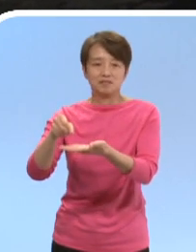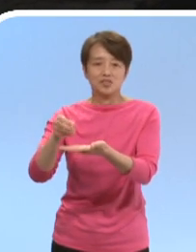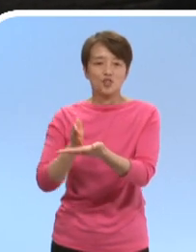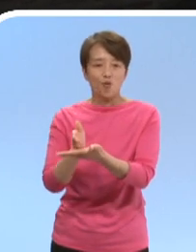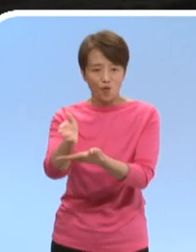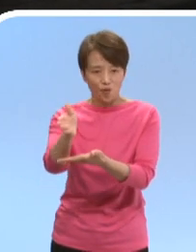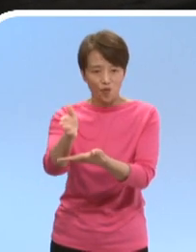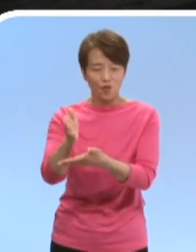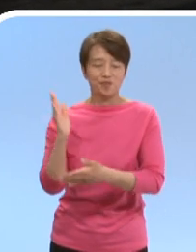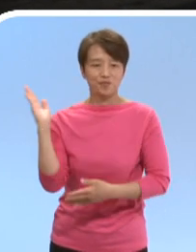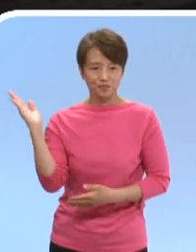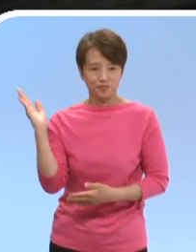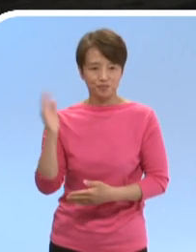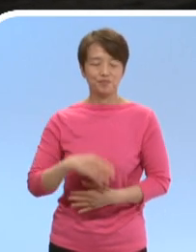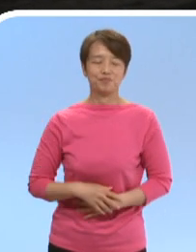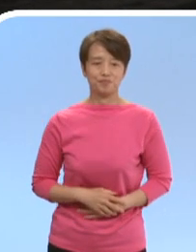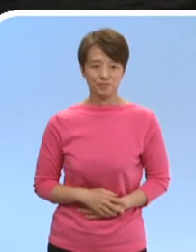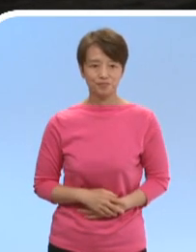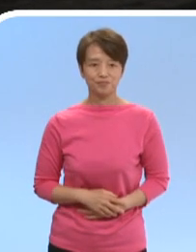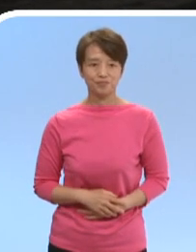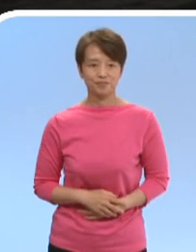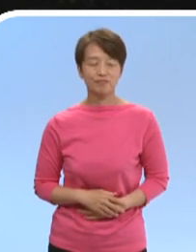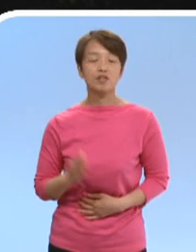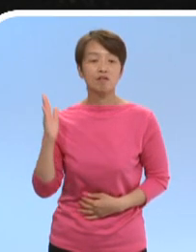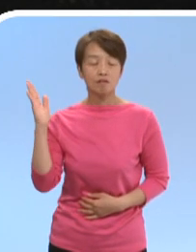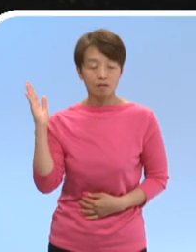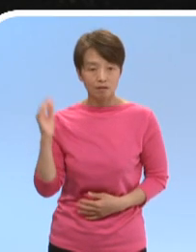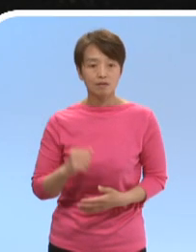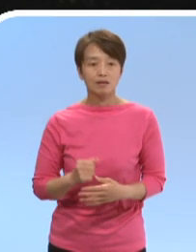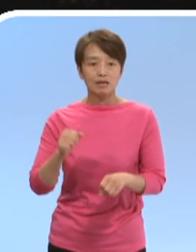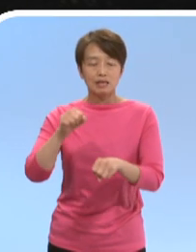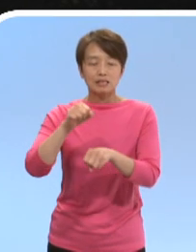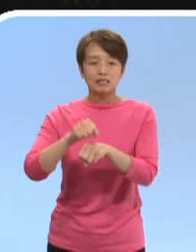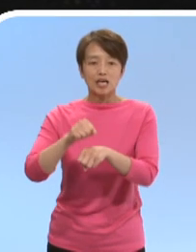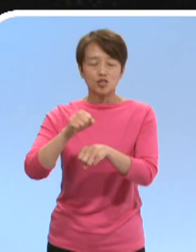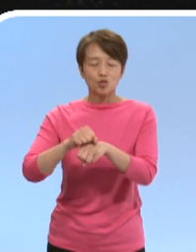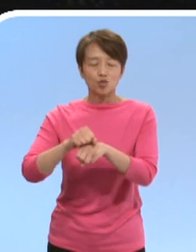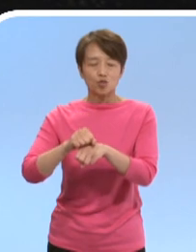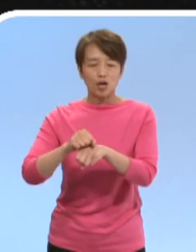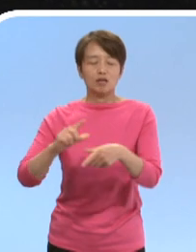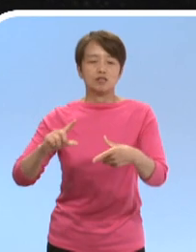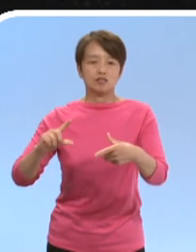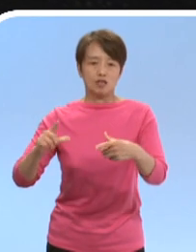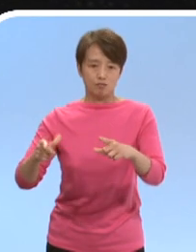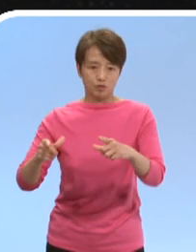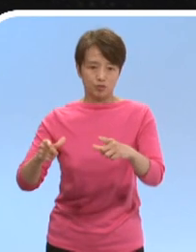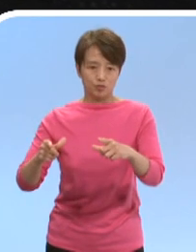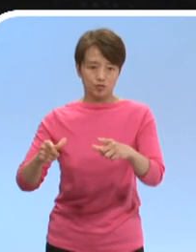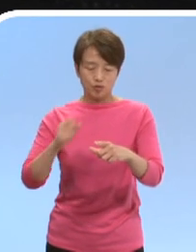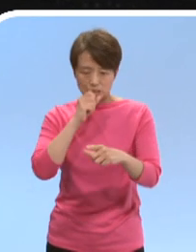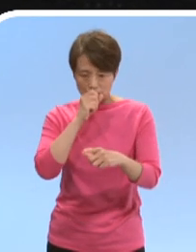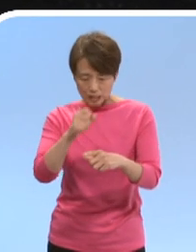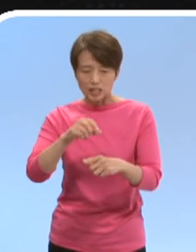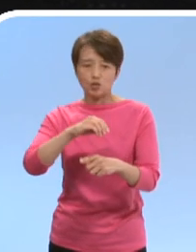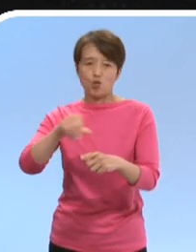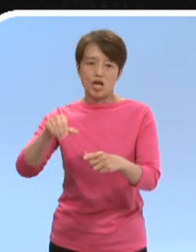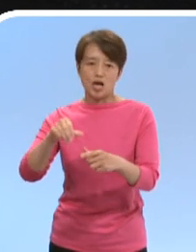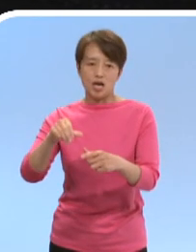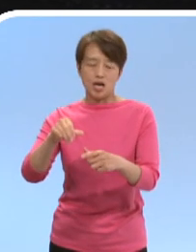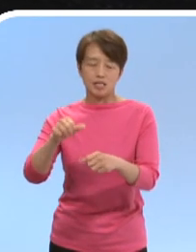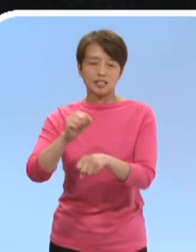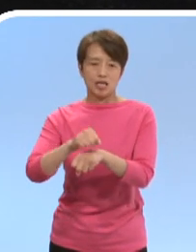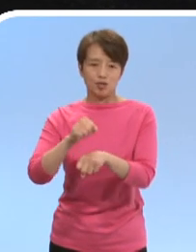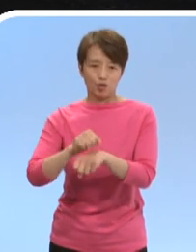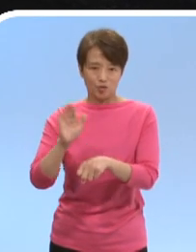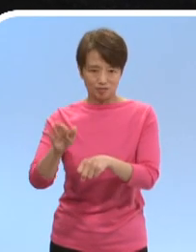として百貨店さんとかで取り扱っていただいている、こちらですね、材料の小麦粉がより上質の粉を使っているんですけれ